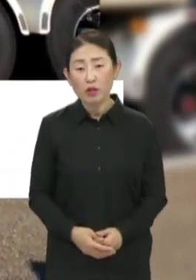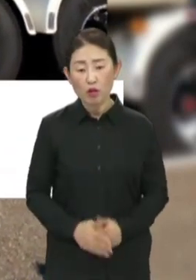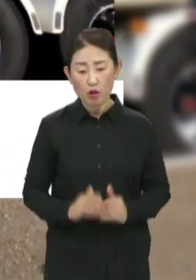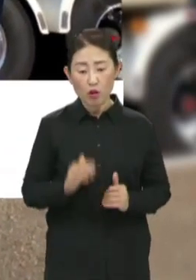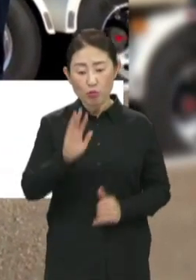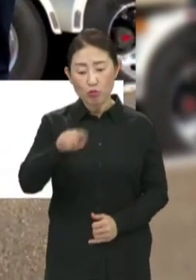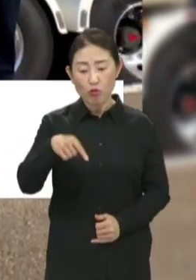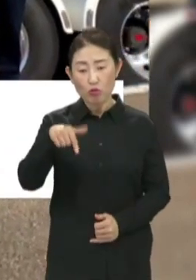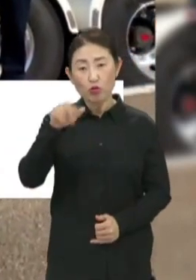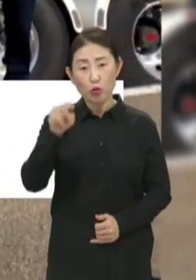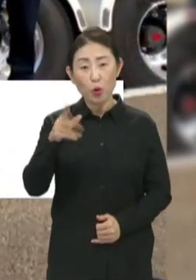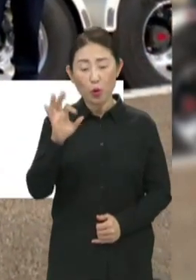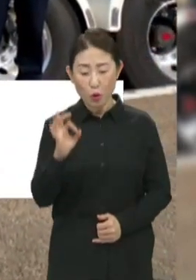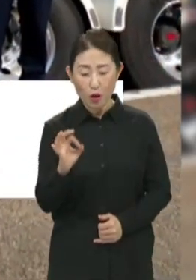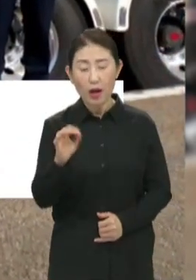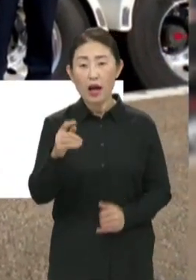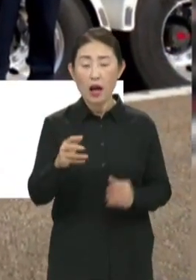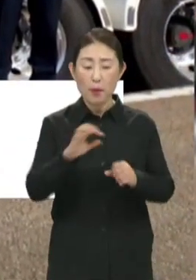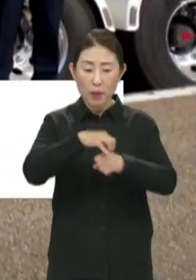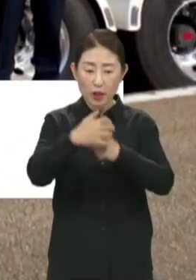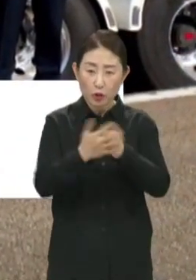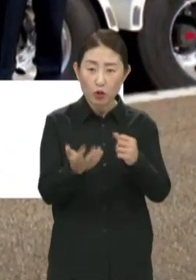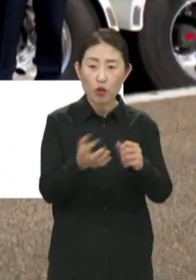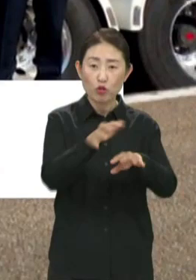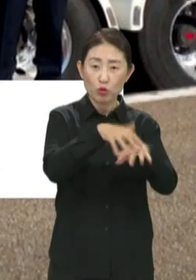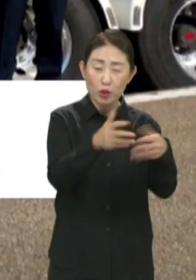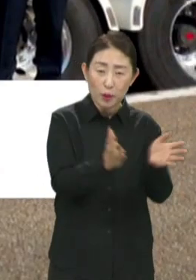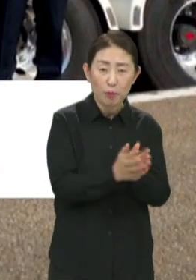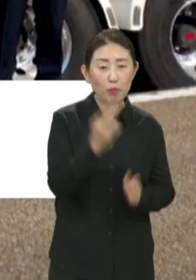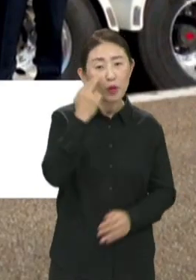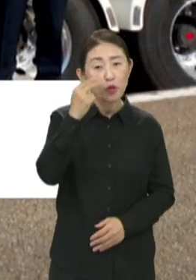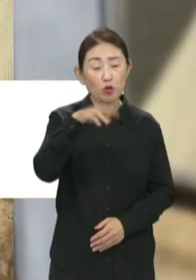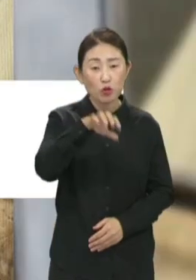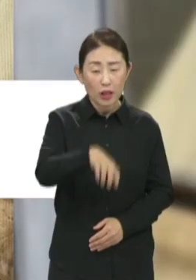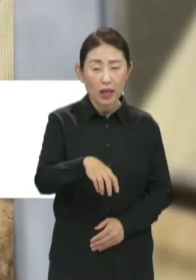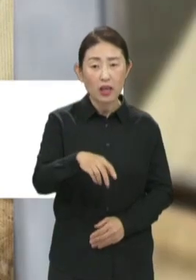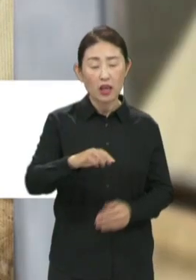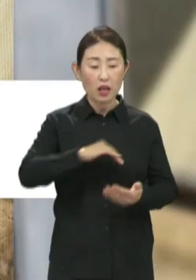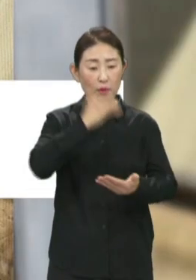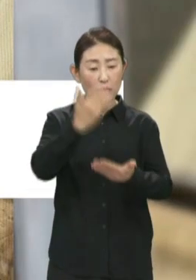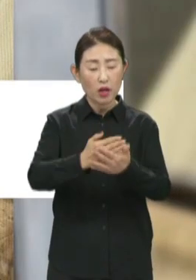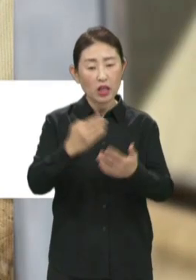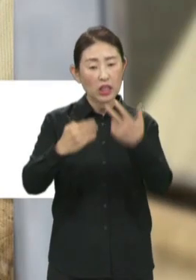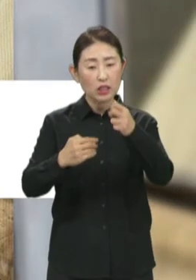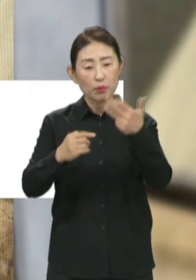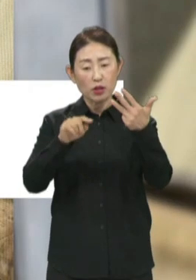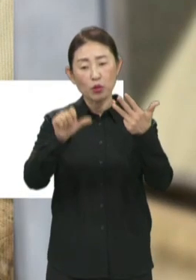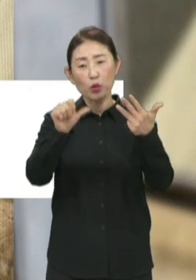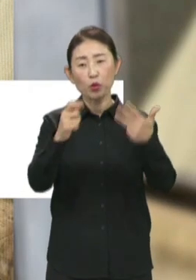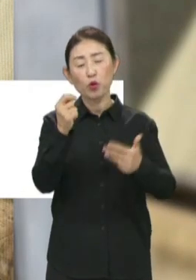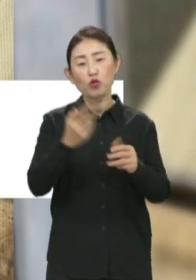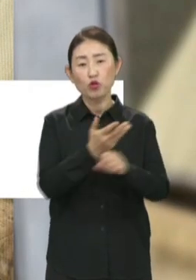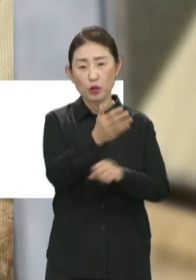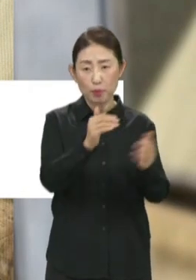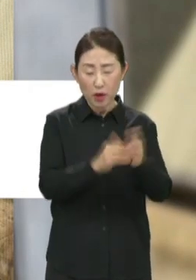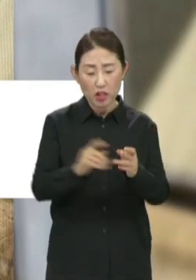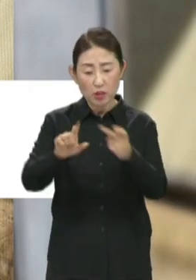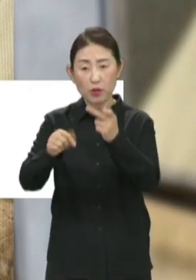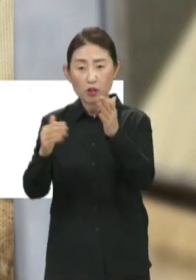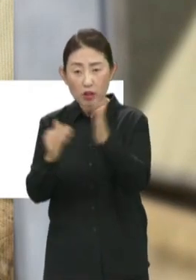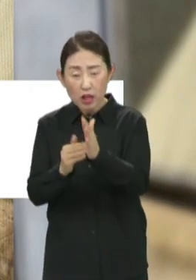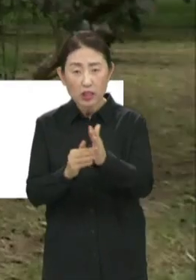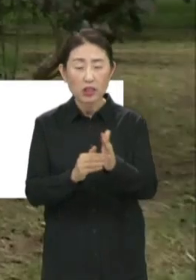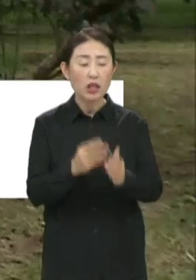부용 금강 영농조합법인은 미국 하와이와 시애틀의 세 종배 28.5을 수출했고 연말까지 미국과